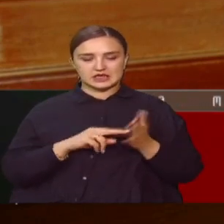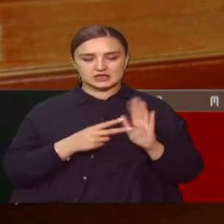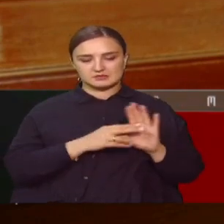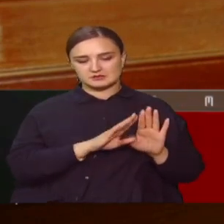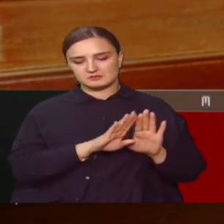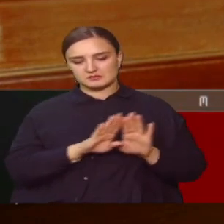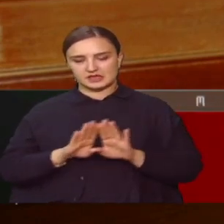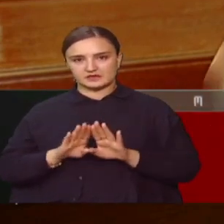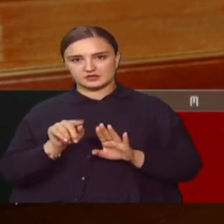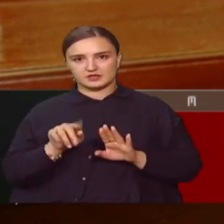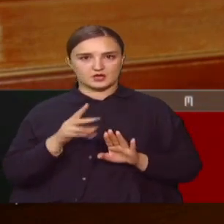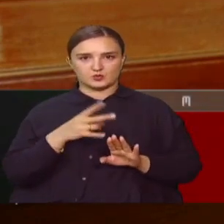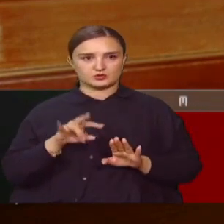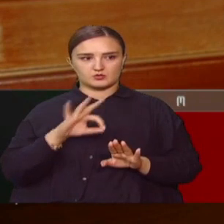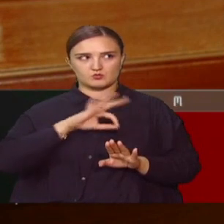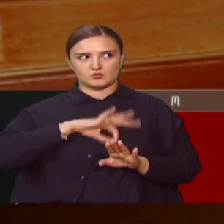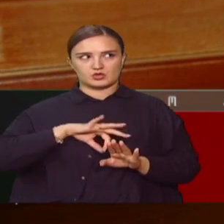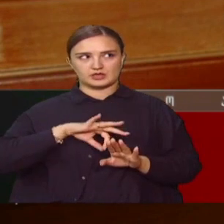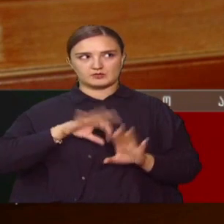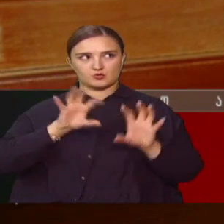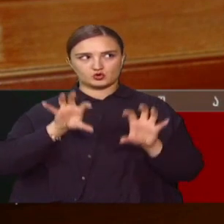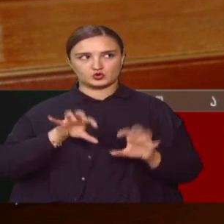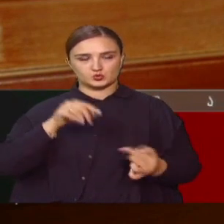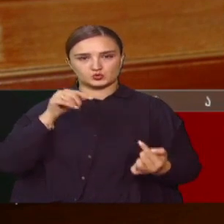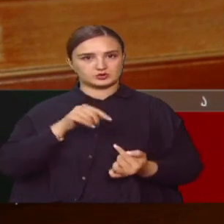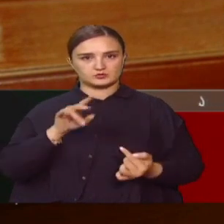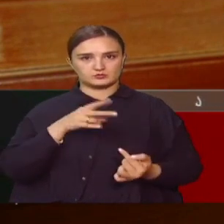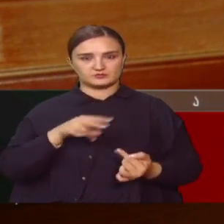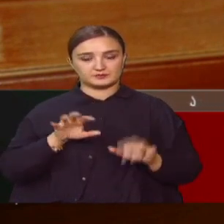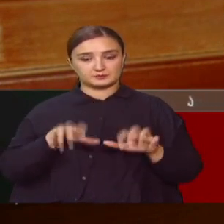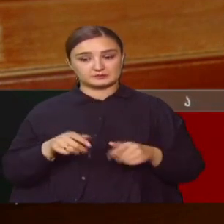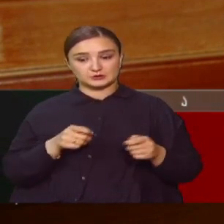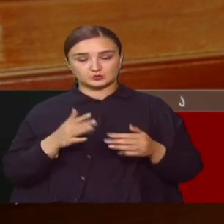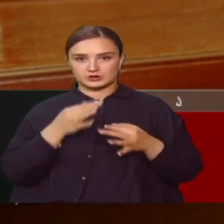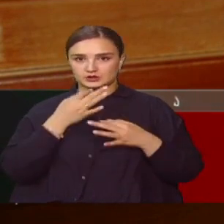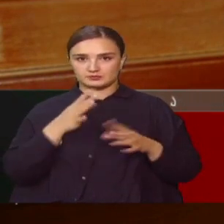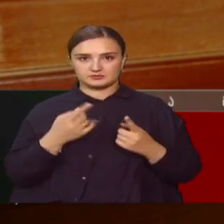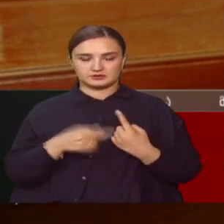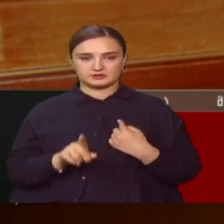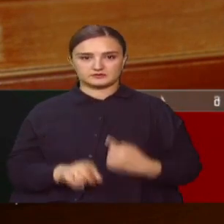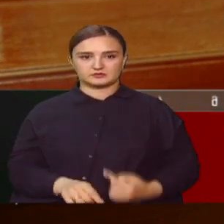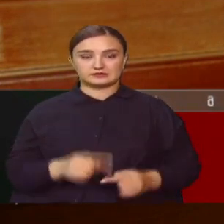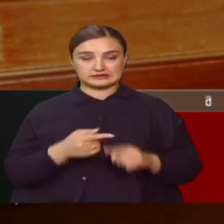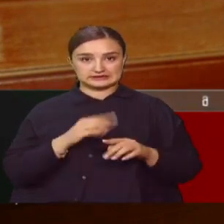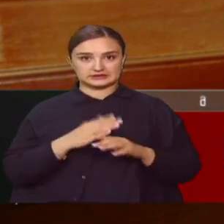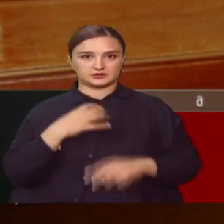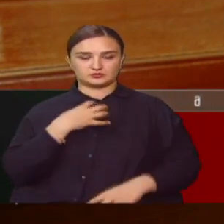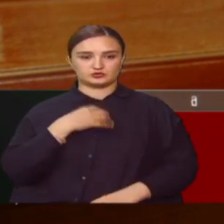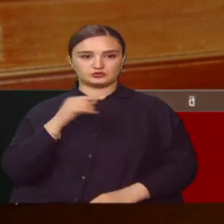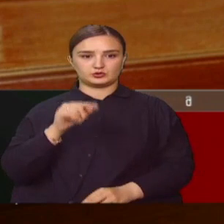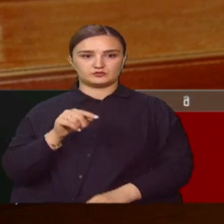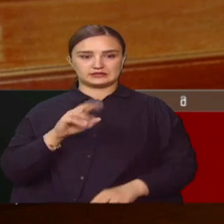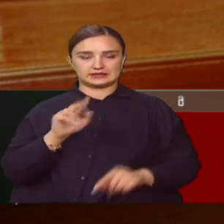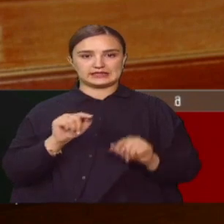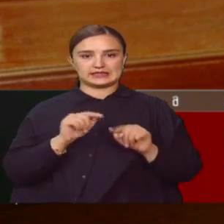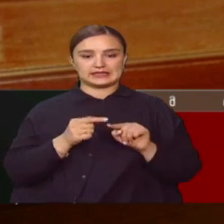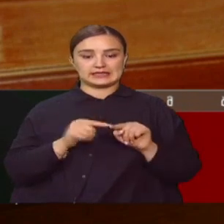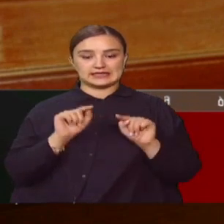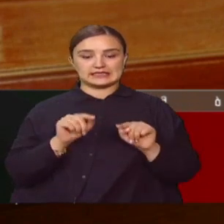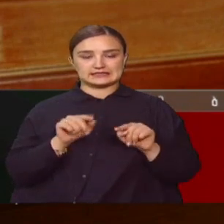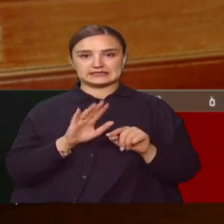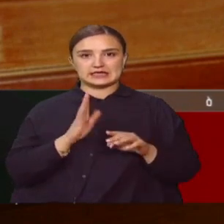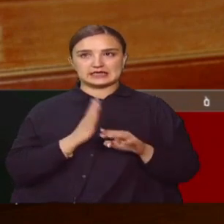mikhedvit arirgebdes am konstitutsias. Prezidenti ikneba tu nebismieri sva. Aia s-ar fi smișnulovat. Es